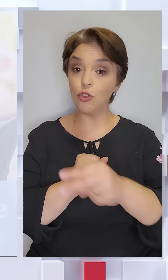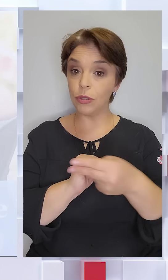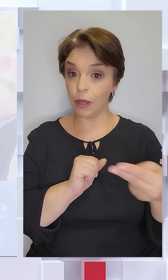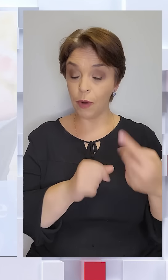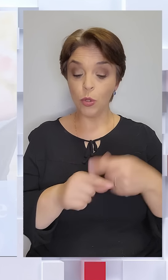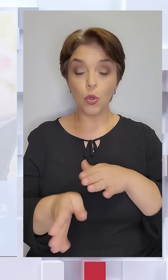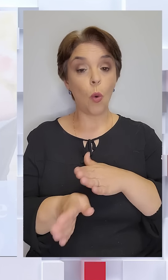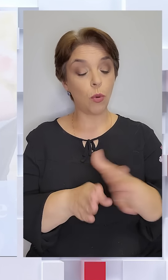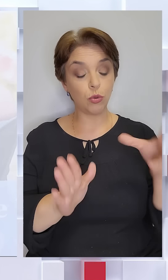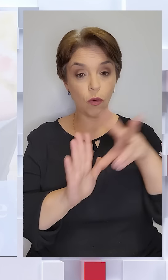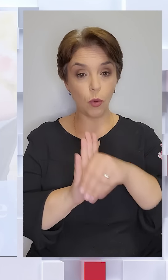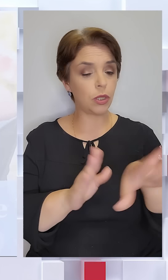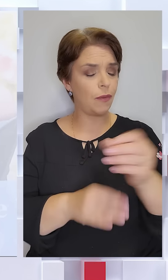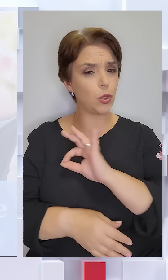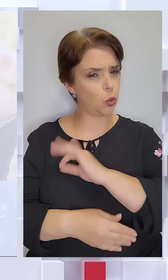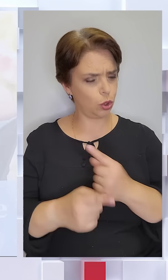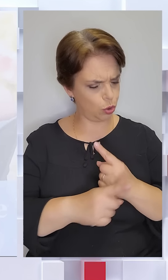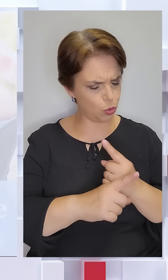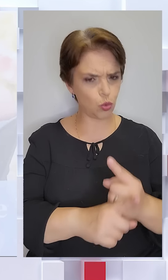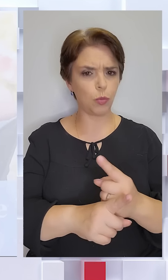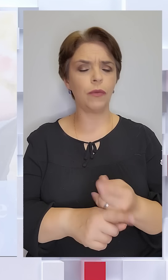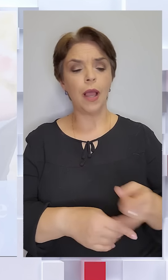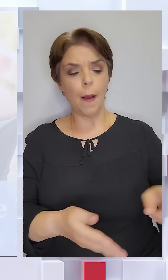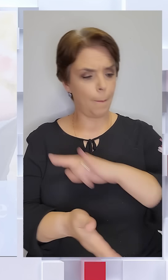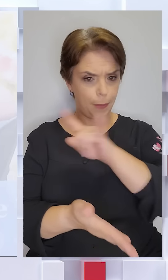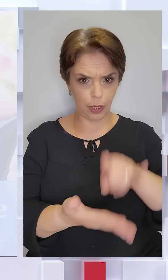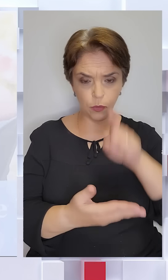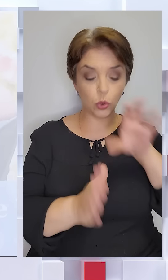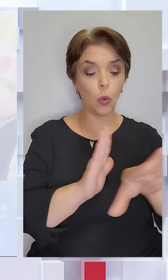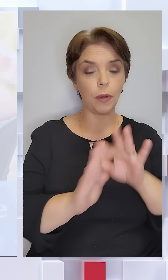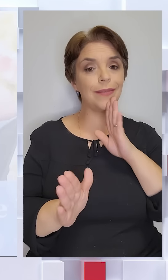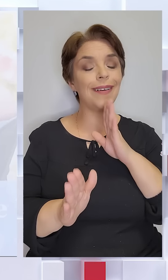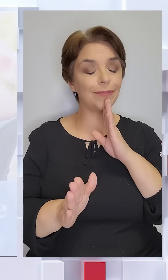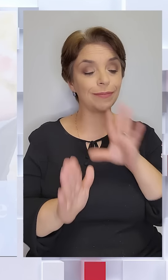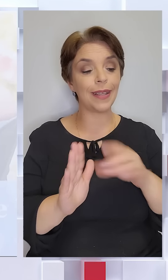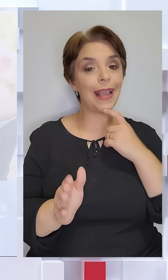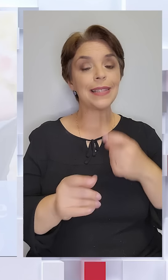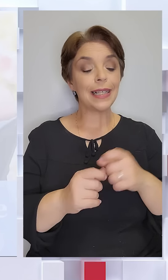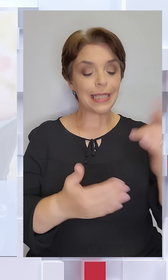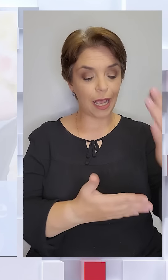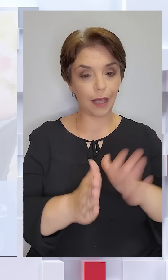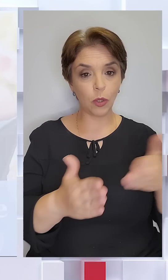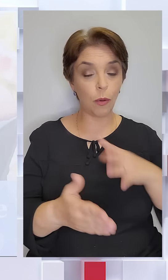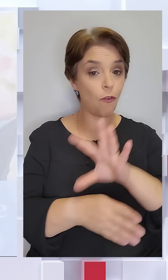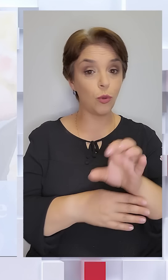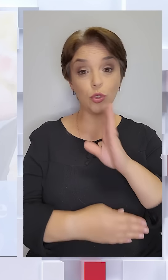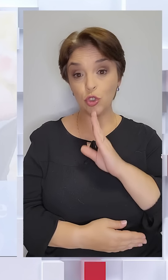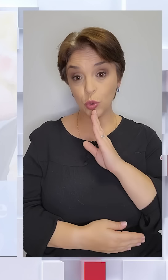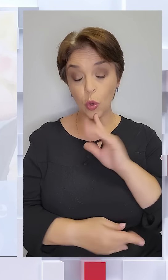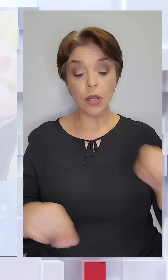євро. В цю послугу входив весь юридичний супровід, приліт в Україну, обрання донорки яйцеклітини за каталогом, де були фото